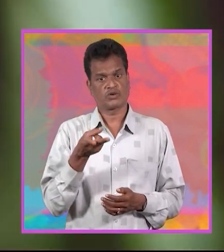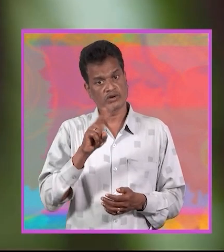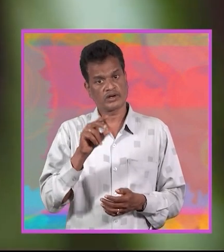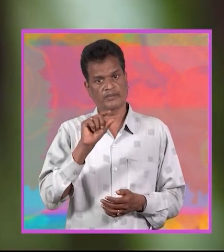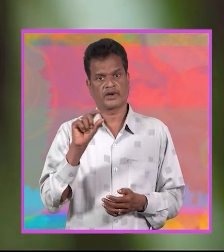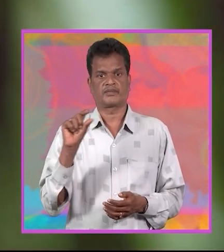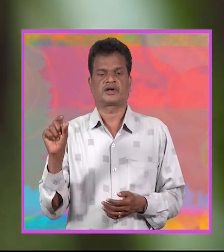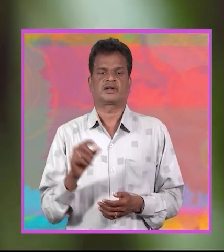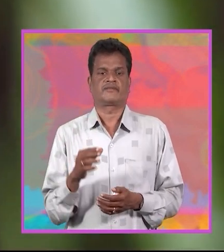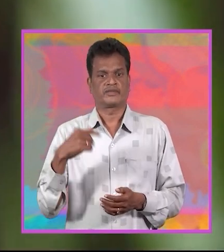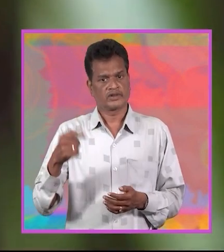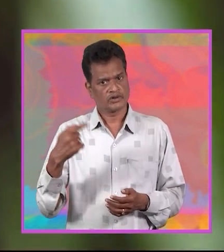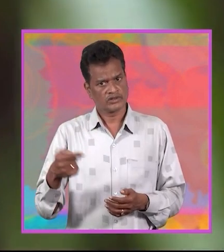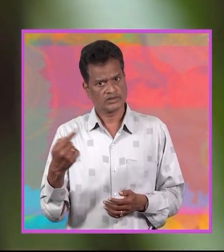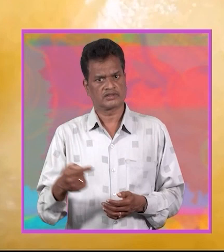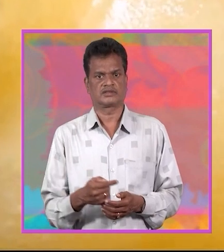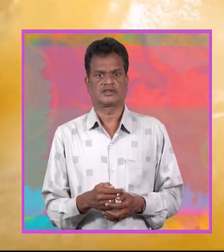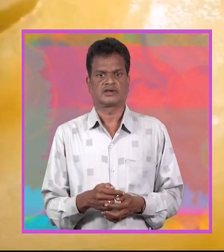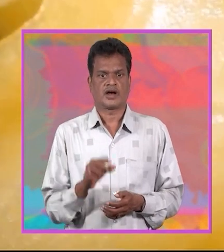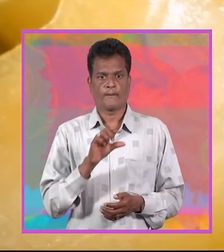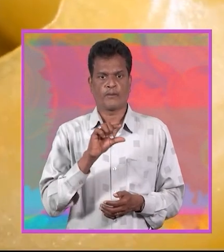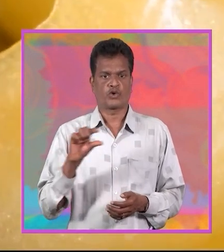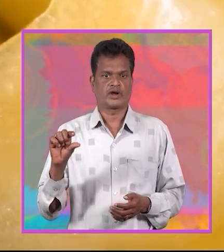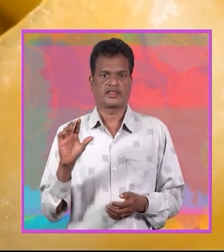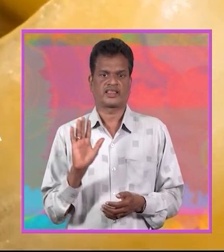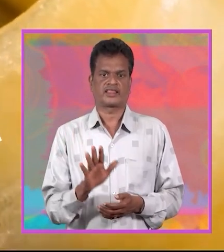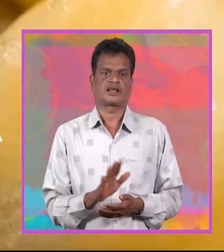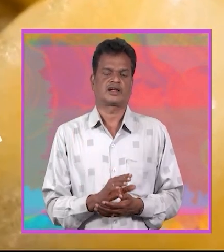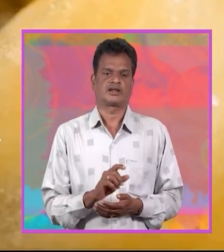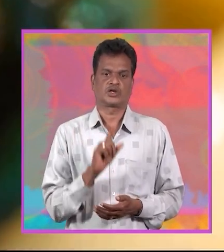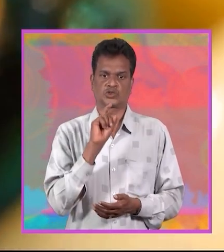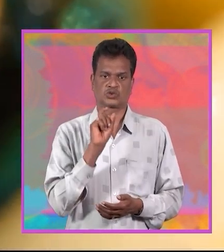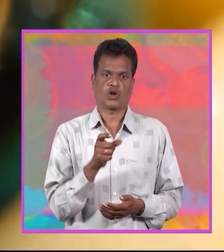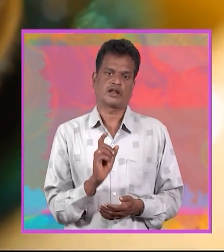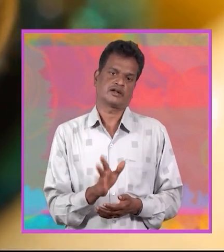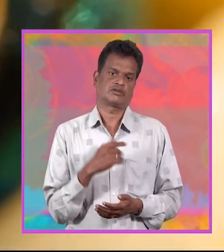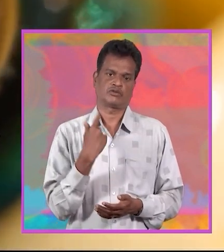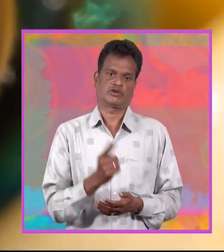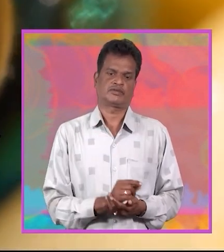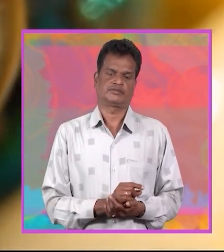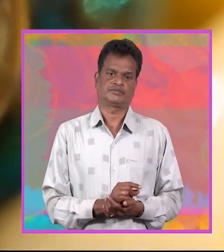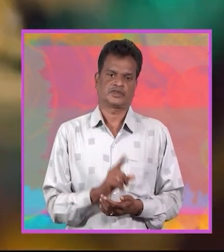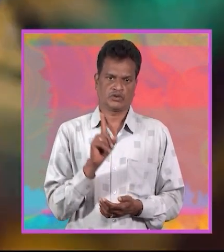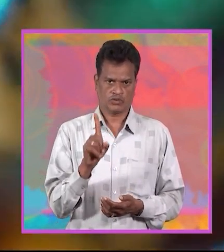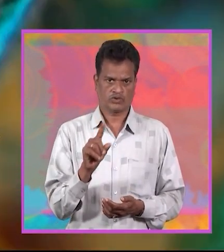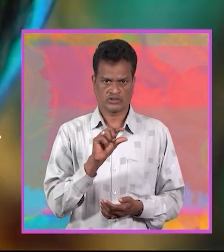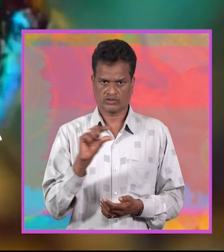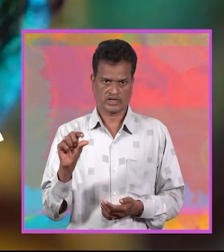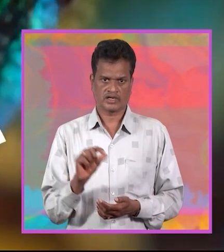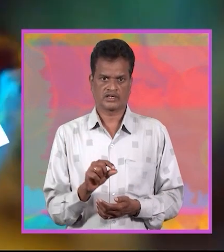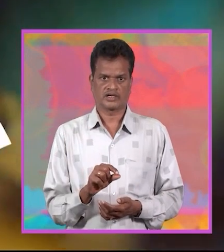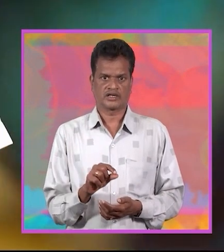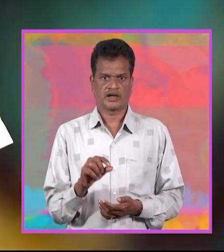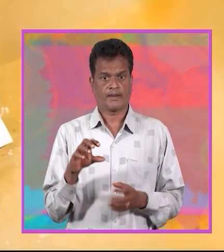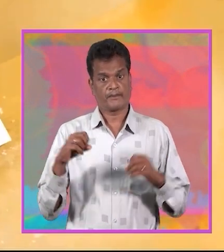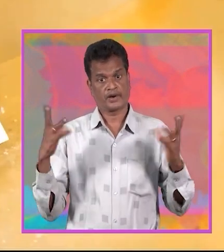எழுத்துக்களோ தொடர்ந்து வந்து பொருளை தந்தால் அதை சொல் என்று கூறுகிறோம். ஓர் எழுத்து சொற்கள், பல எழுத்து சொற்கள்